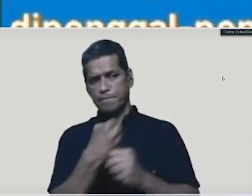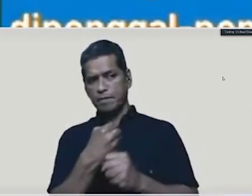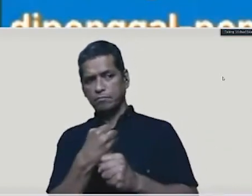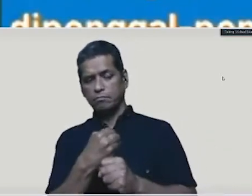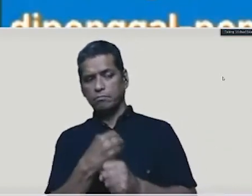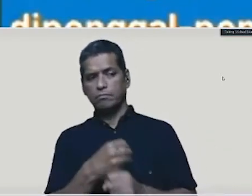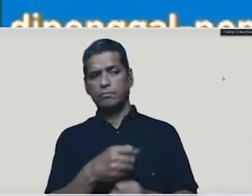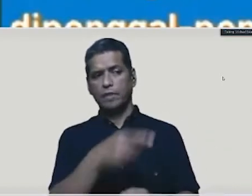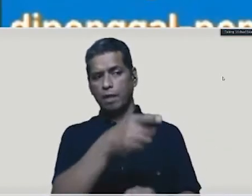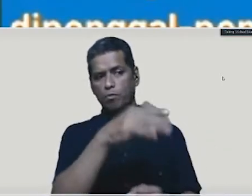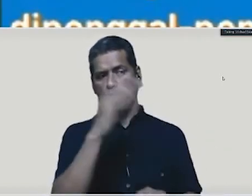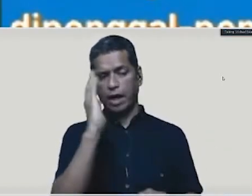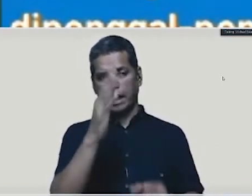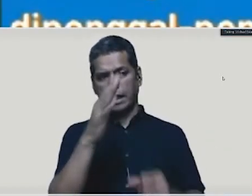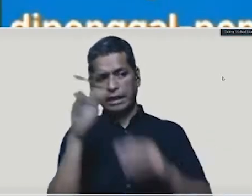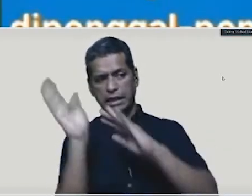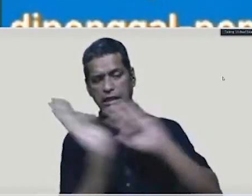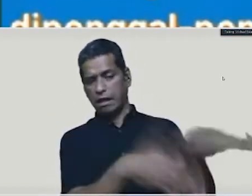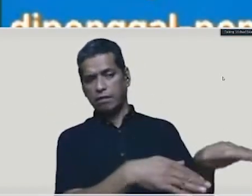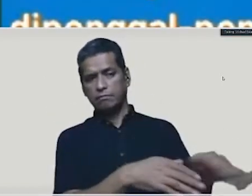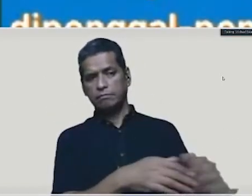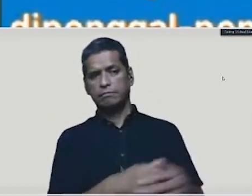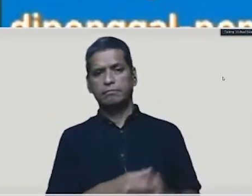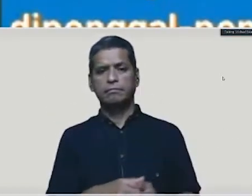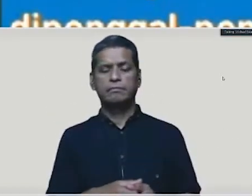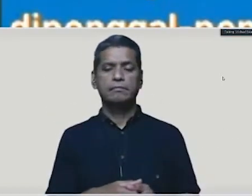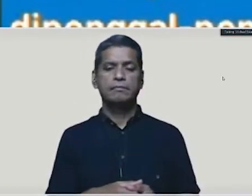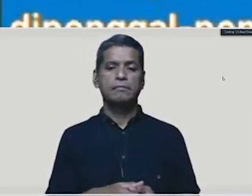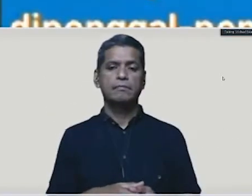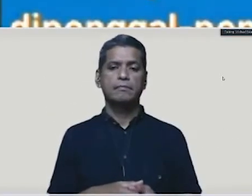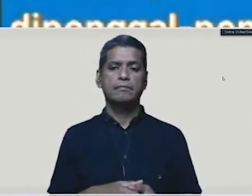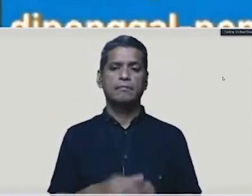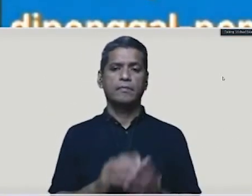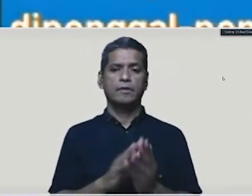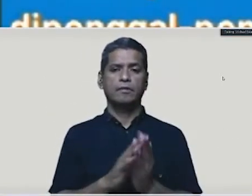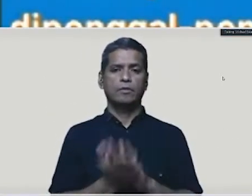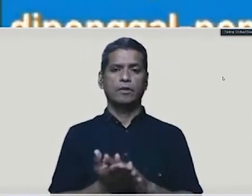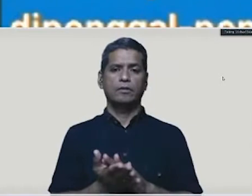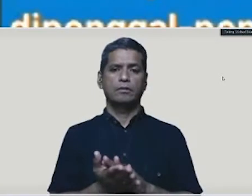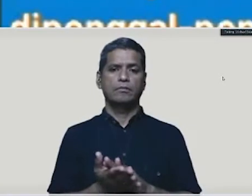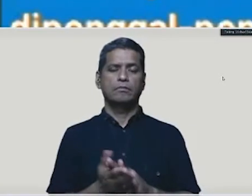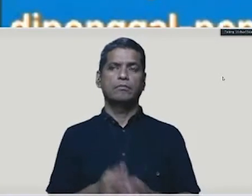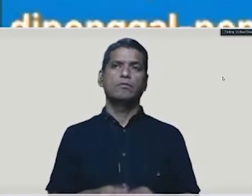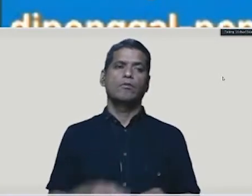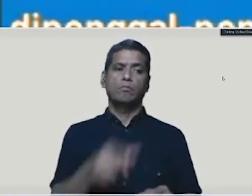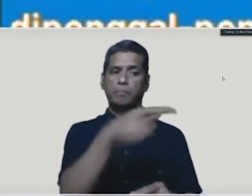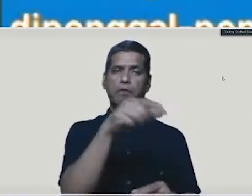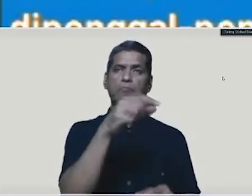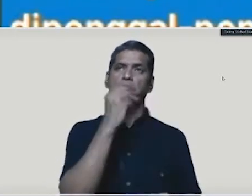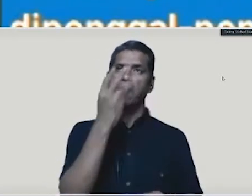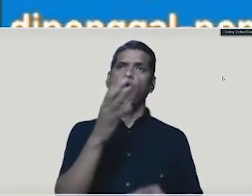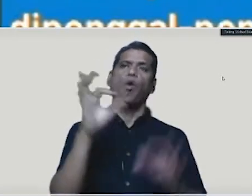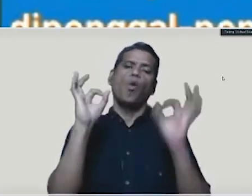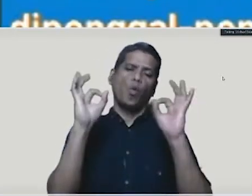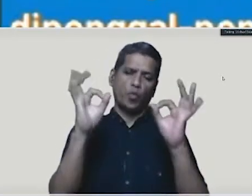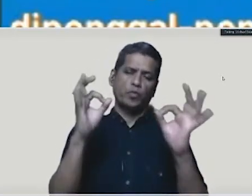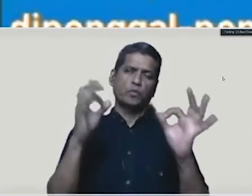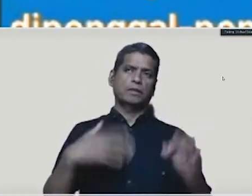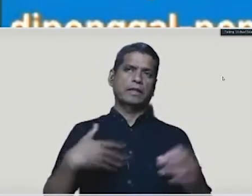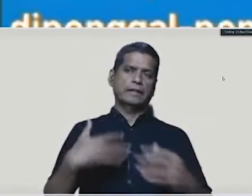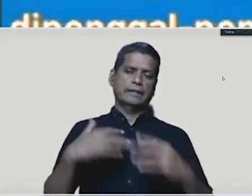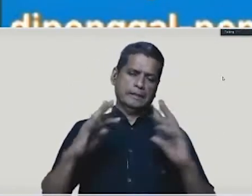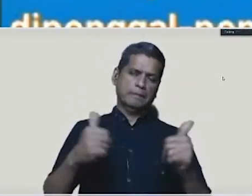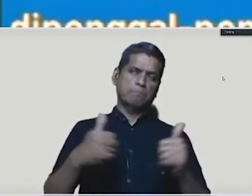puing sangat unik saudara Jadi mereka katakan Okelah ja re kasih tahu kepada kami